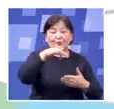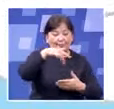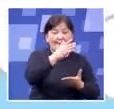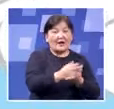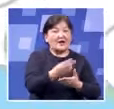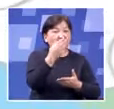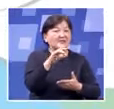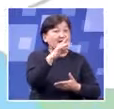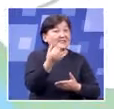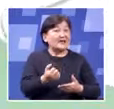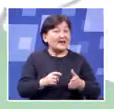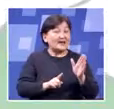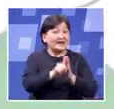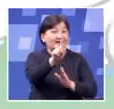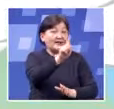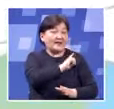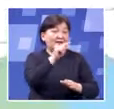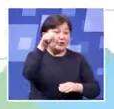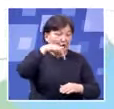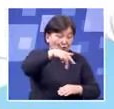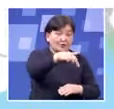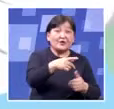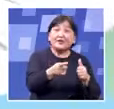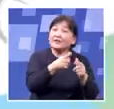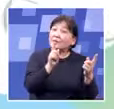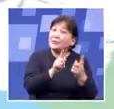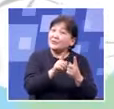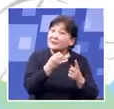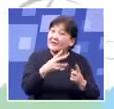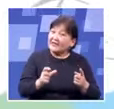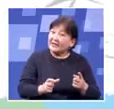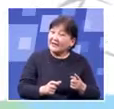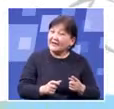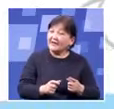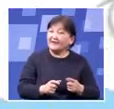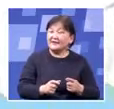Царцаа маань явсаар хамгийн эхлээд ямар амтантай уулздаг үлээ хүүхдүүдээ?